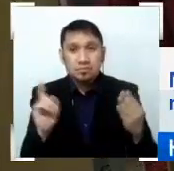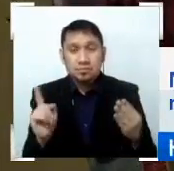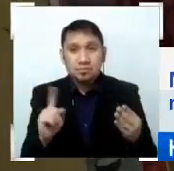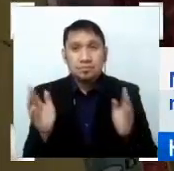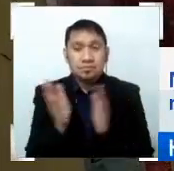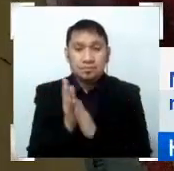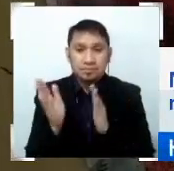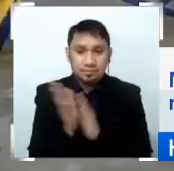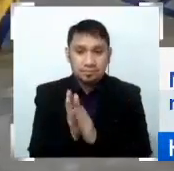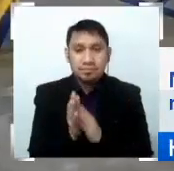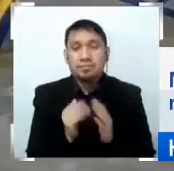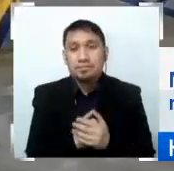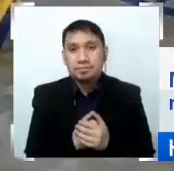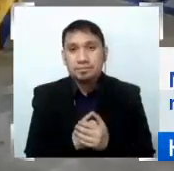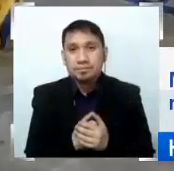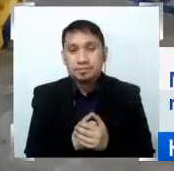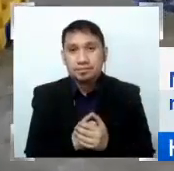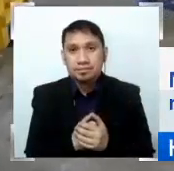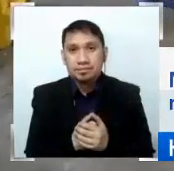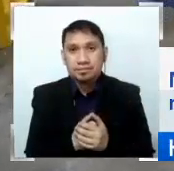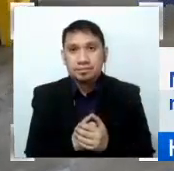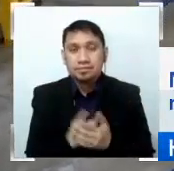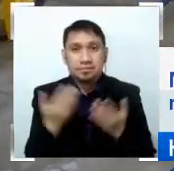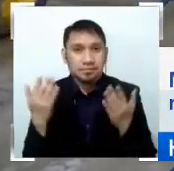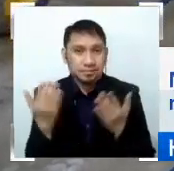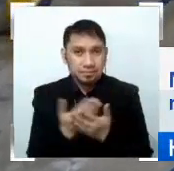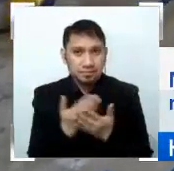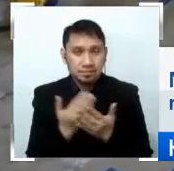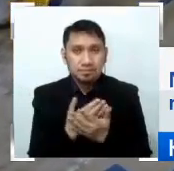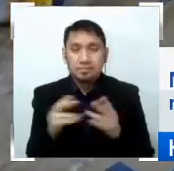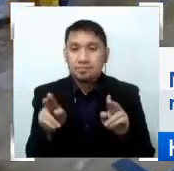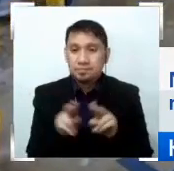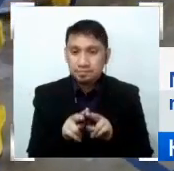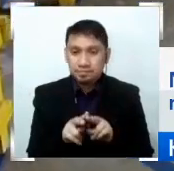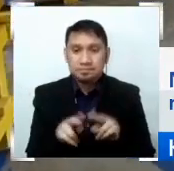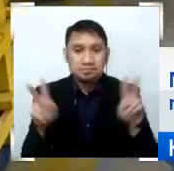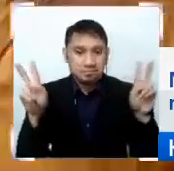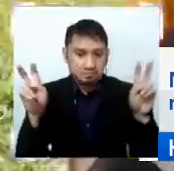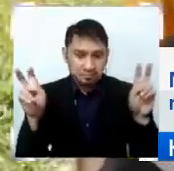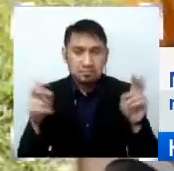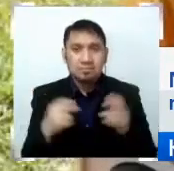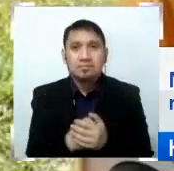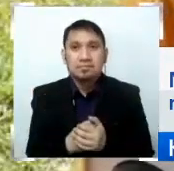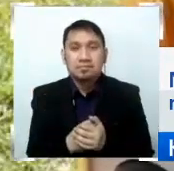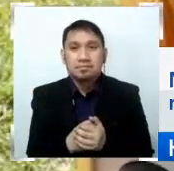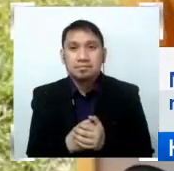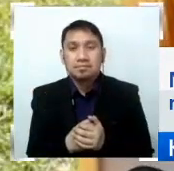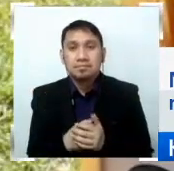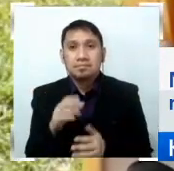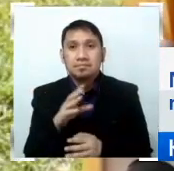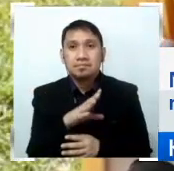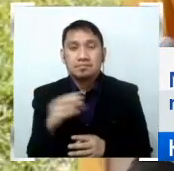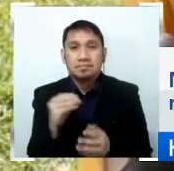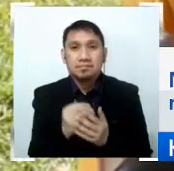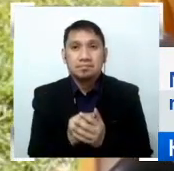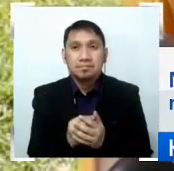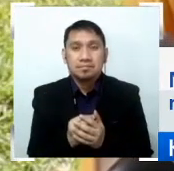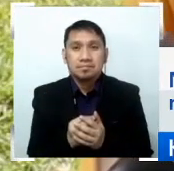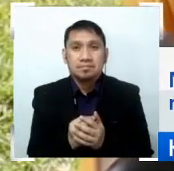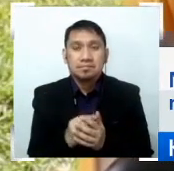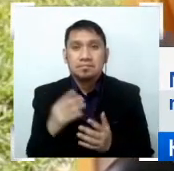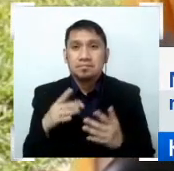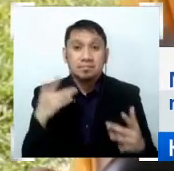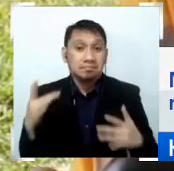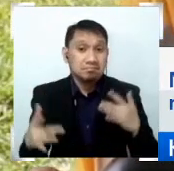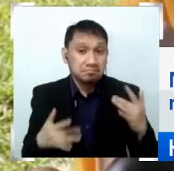sa bagong normal or new normal na setting. At saka at the same time, excited na rin